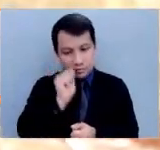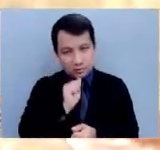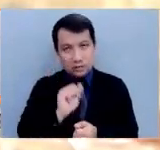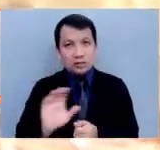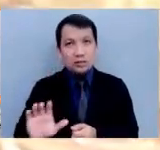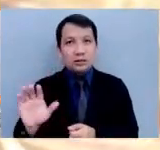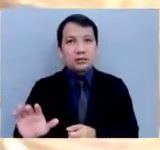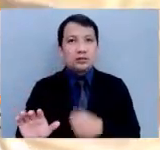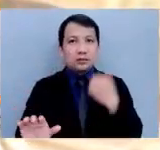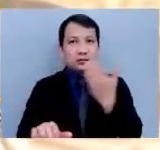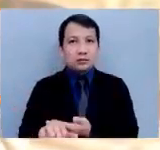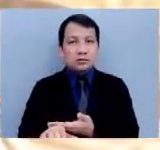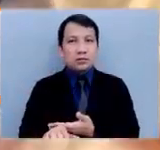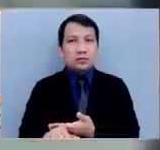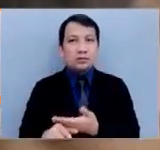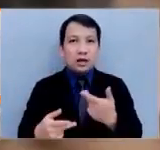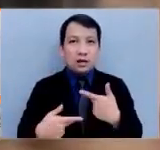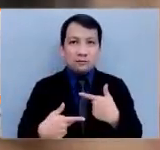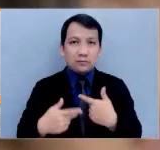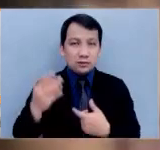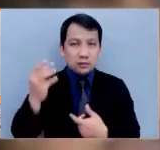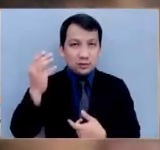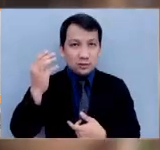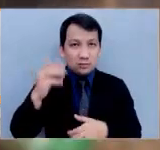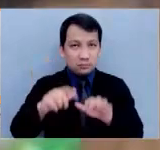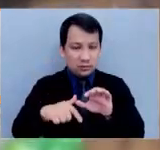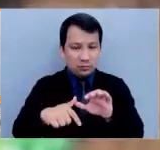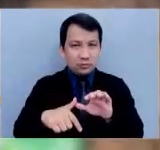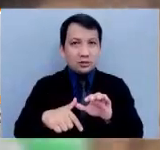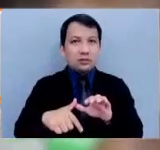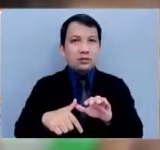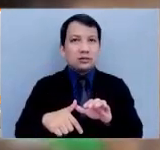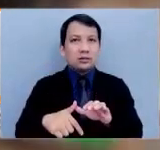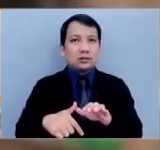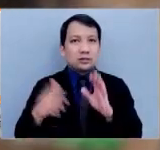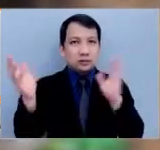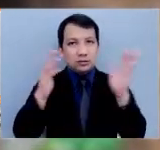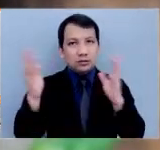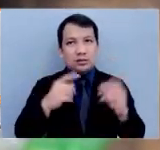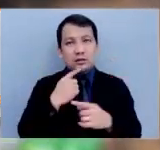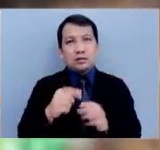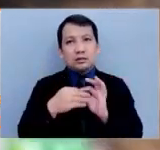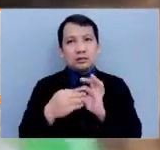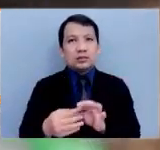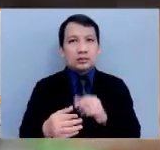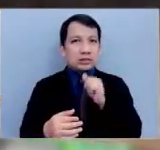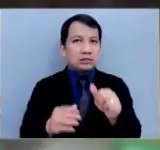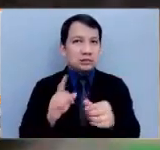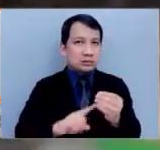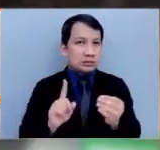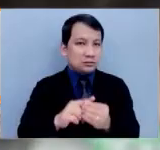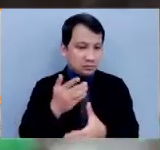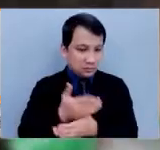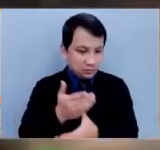ang anak na may kondisyon sa pag-iisip. Oo nga, bagyo. Pero sana, sir, nagsabi sila ng maaga para hindi naman maabala yung tao